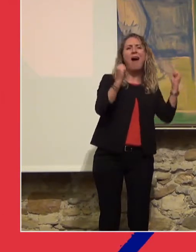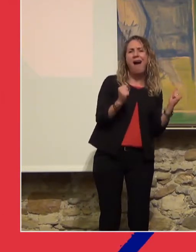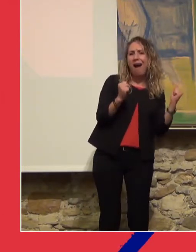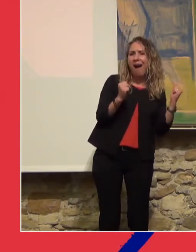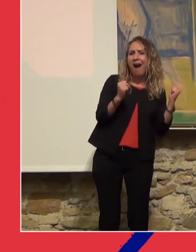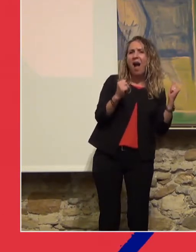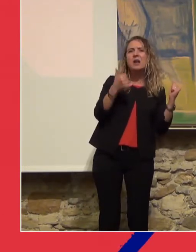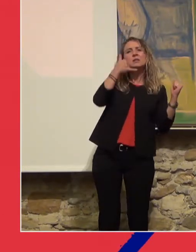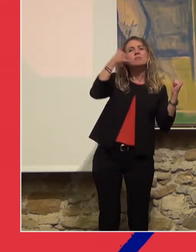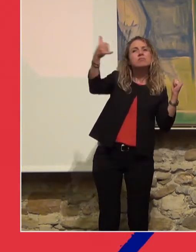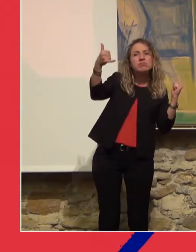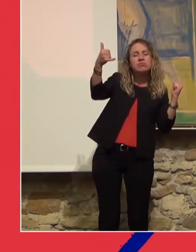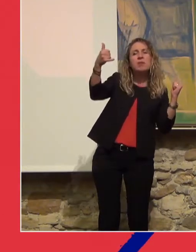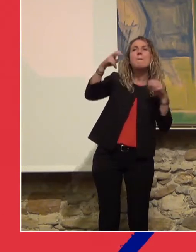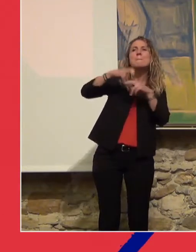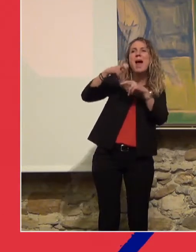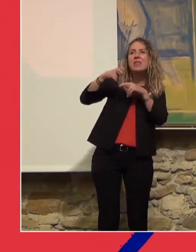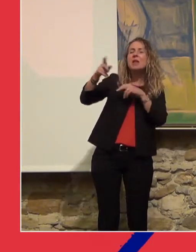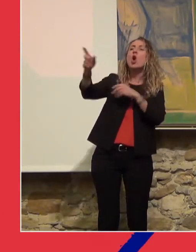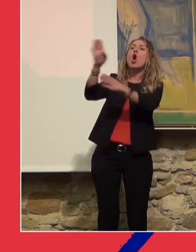consigli a distanza spesso